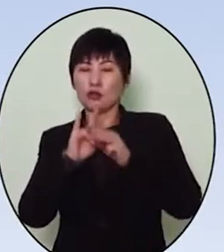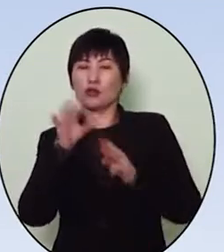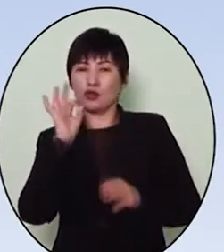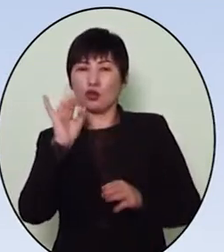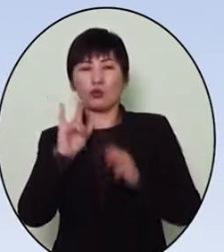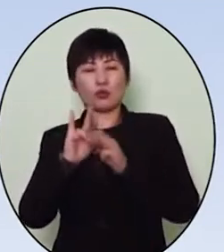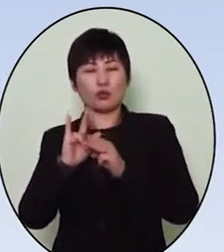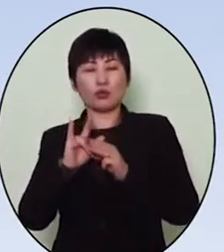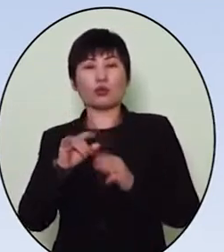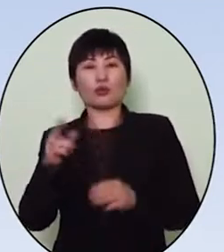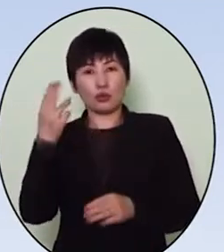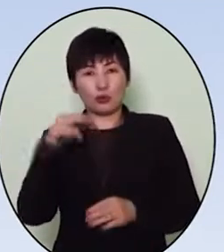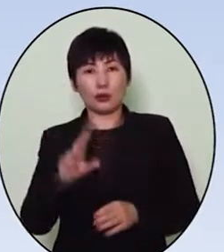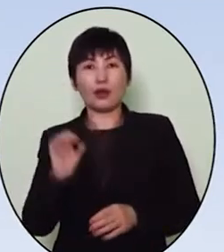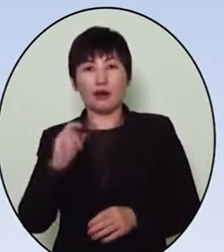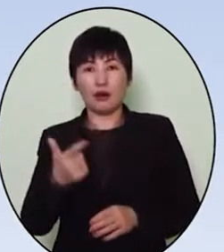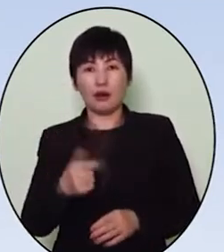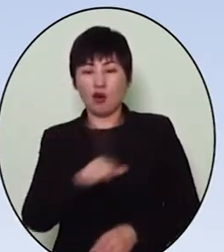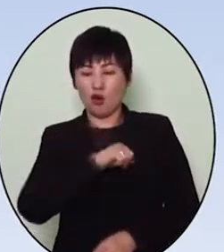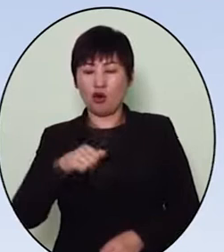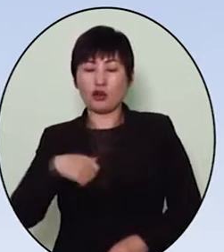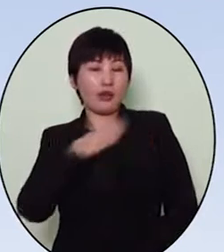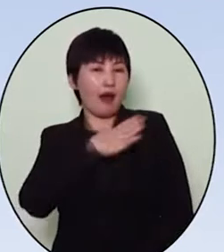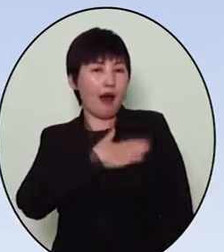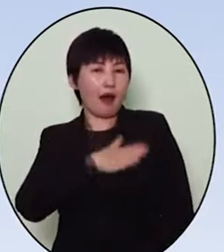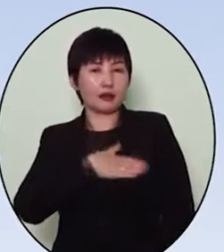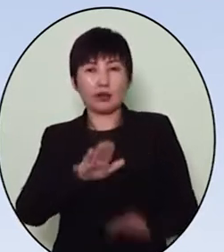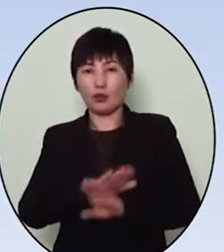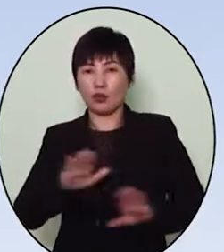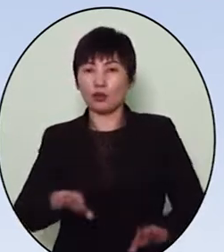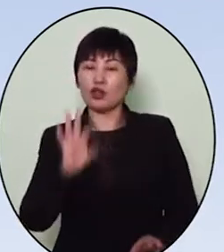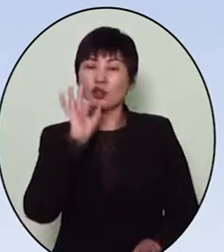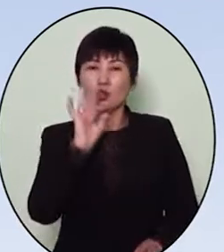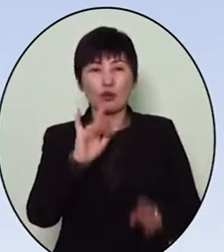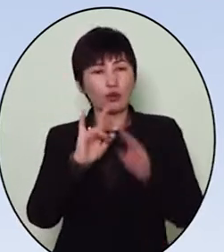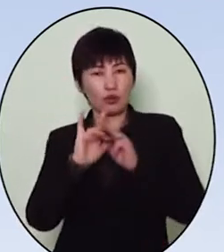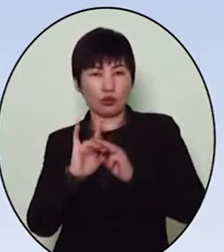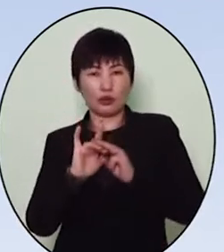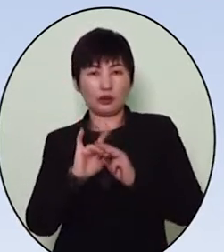суудаг. Хоёрдугаарт, өөртөө хайртай хүүхэд зөв суудаг.